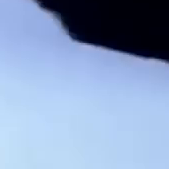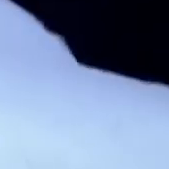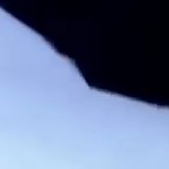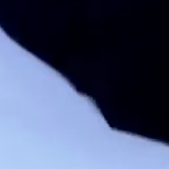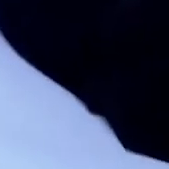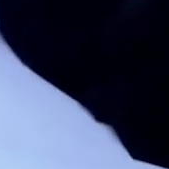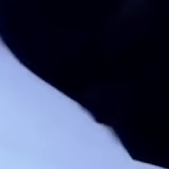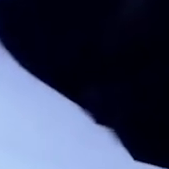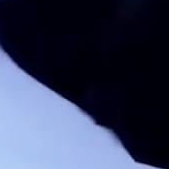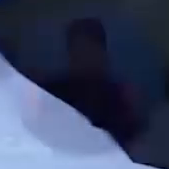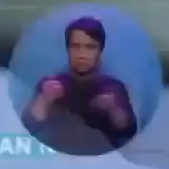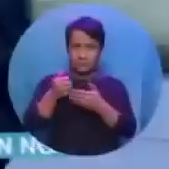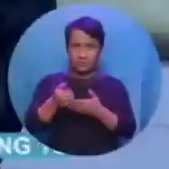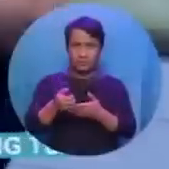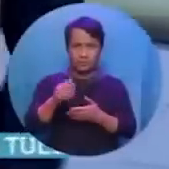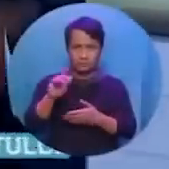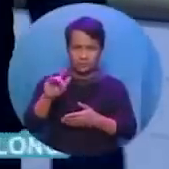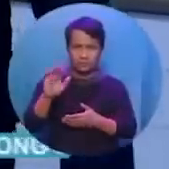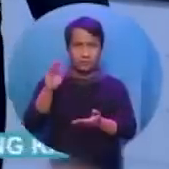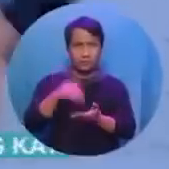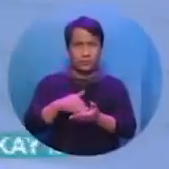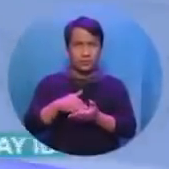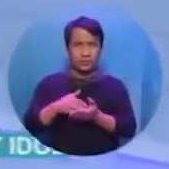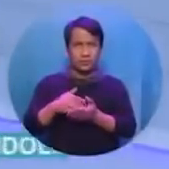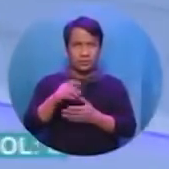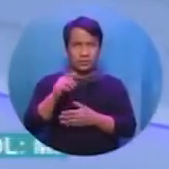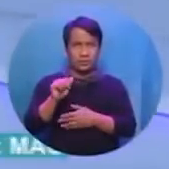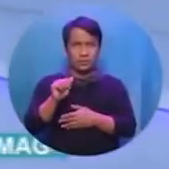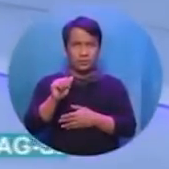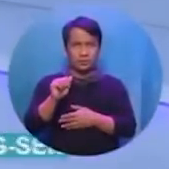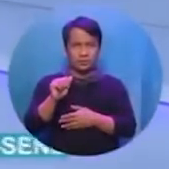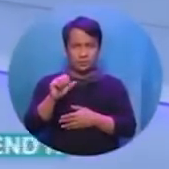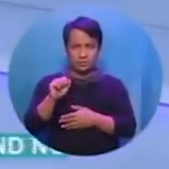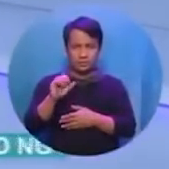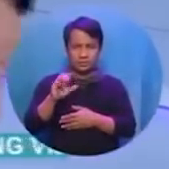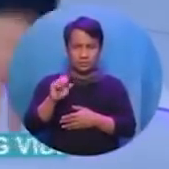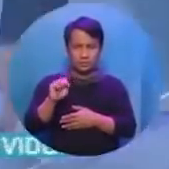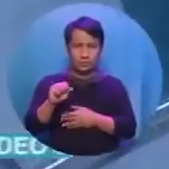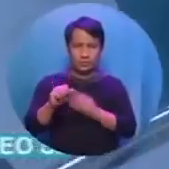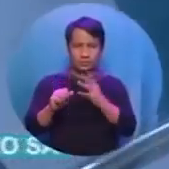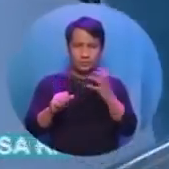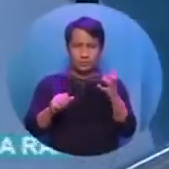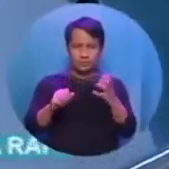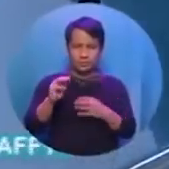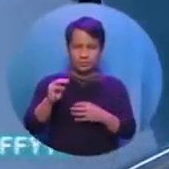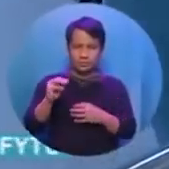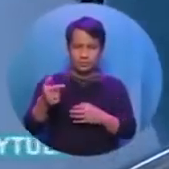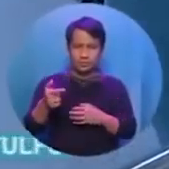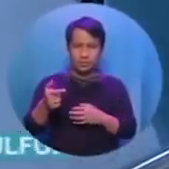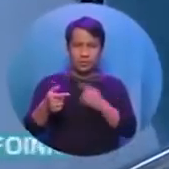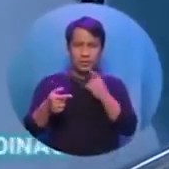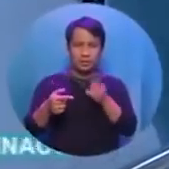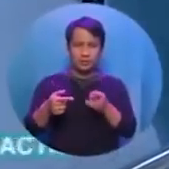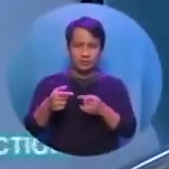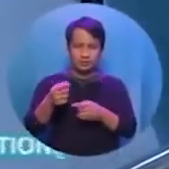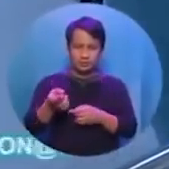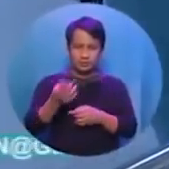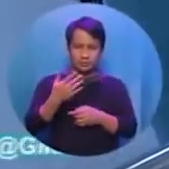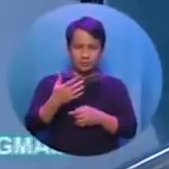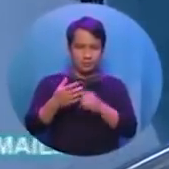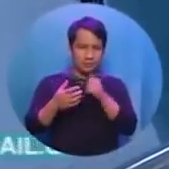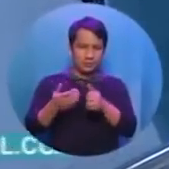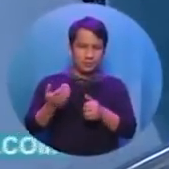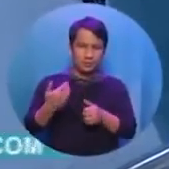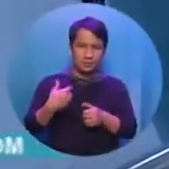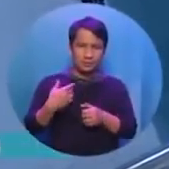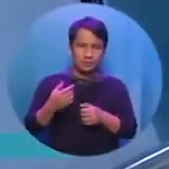Okay, grand tulong na tayo, 25,000 pesos atid ng SOC, 500 milligrams per capsule, ascorbic acid,